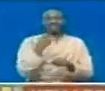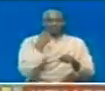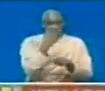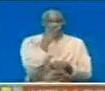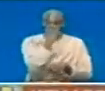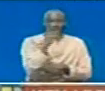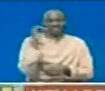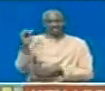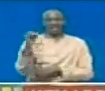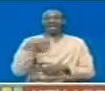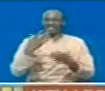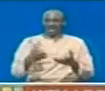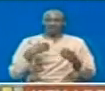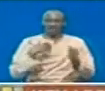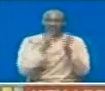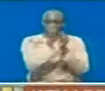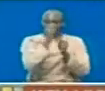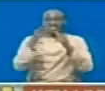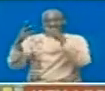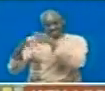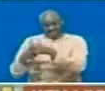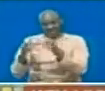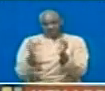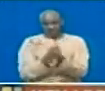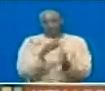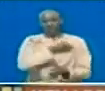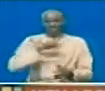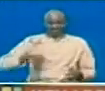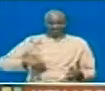hatimaye wakaponyoka na ushindi wa 15-7 dhidi ya Queens.